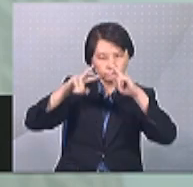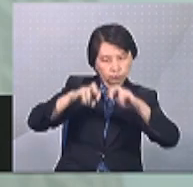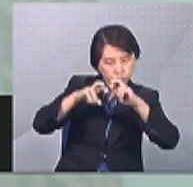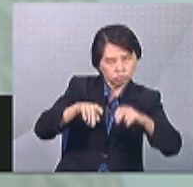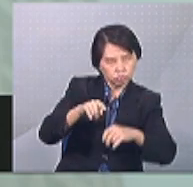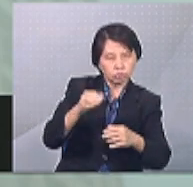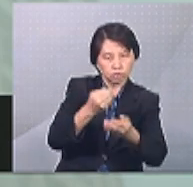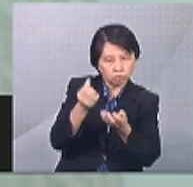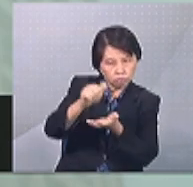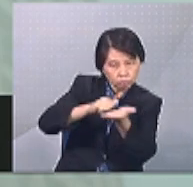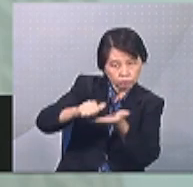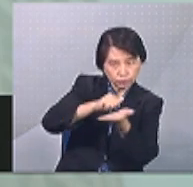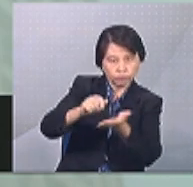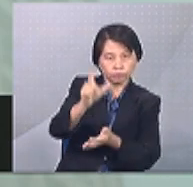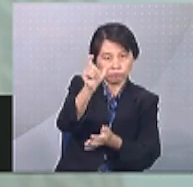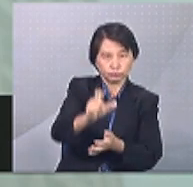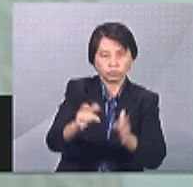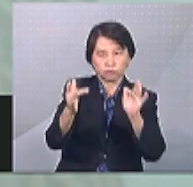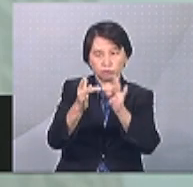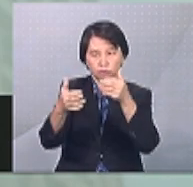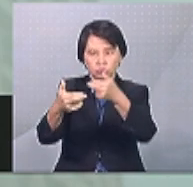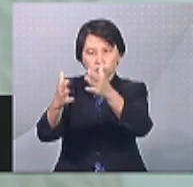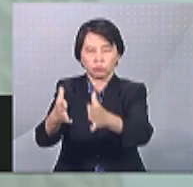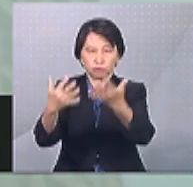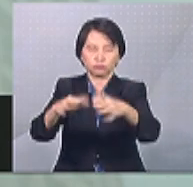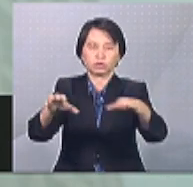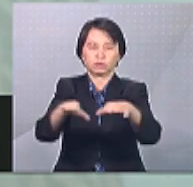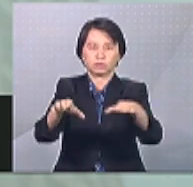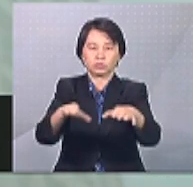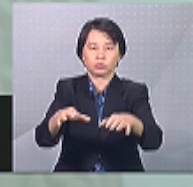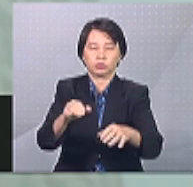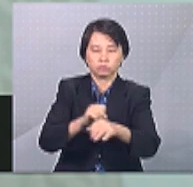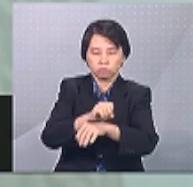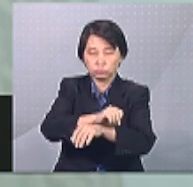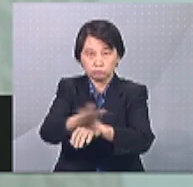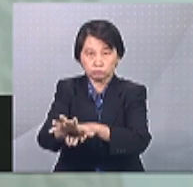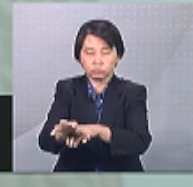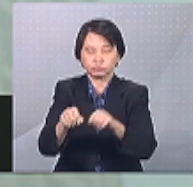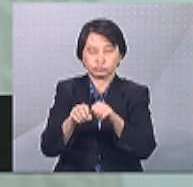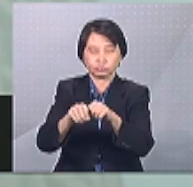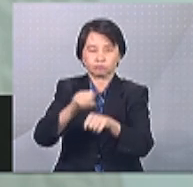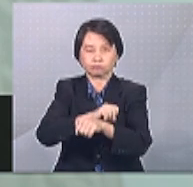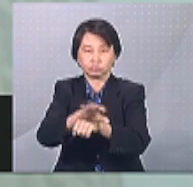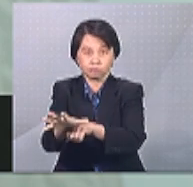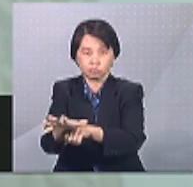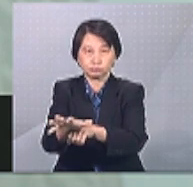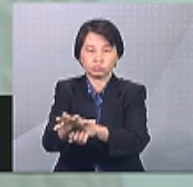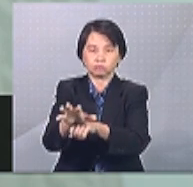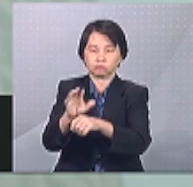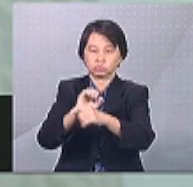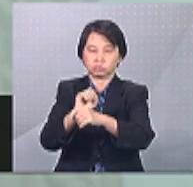Siasatan dan saringan bagi kontak kaki tangan tersebut telah dijalankan. Jangkitan COVID-19 telah didapati